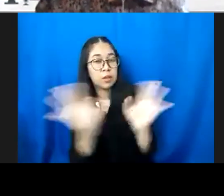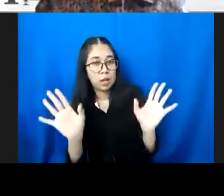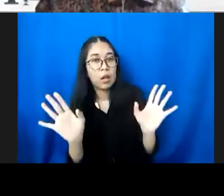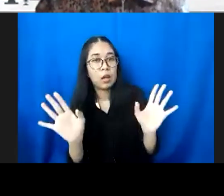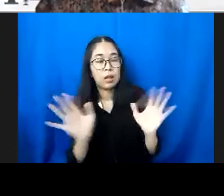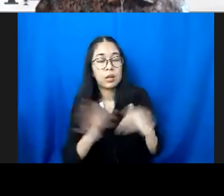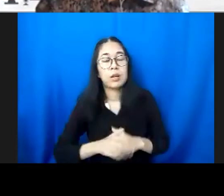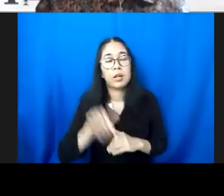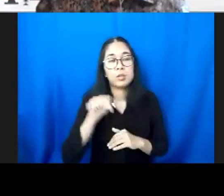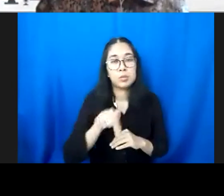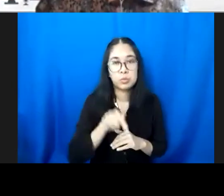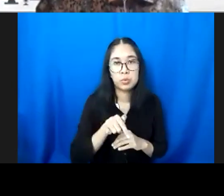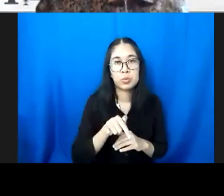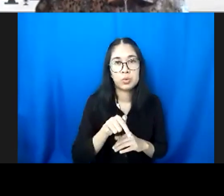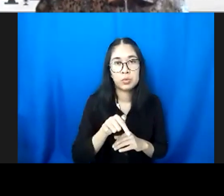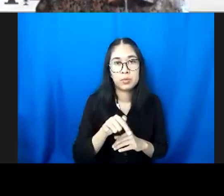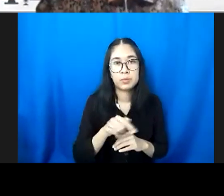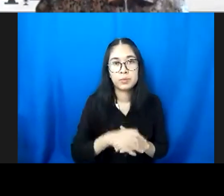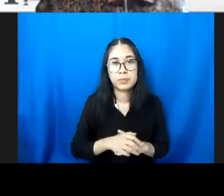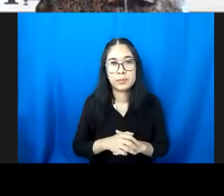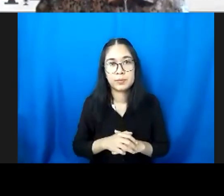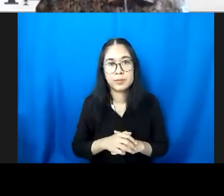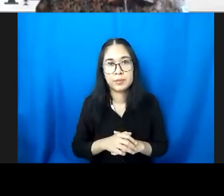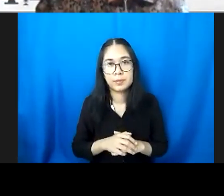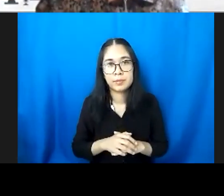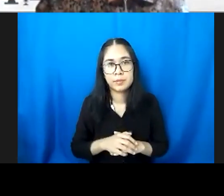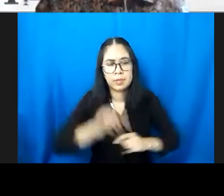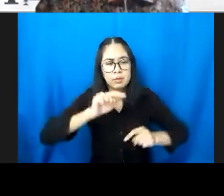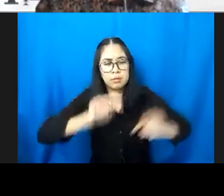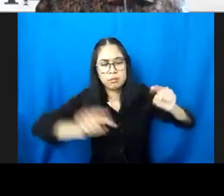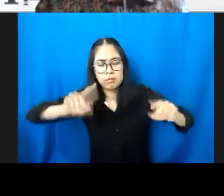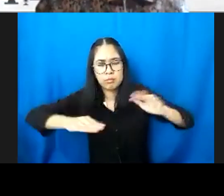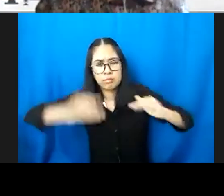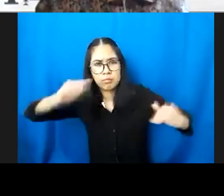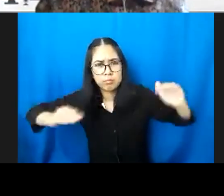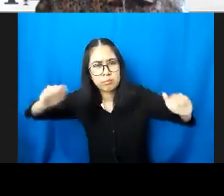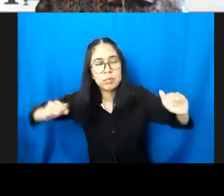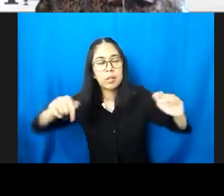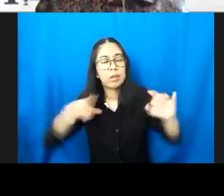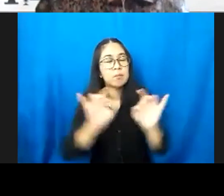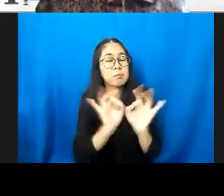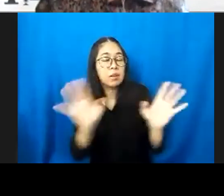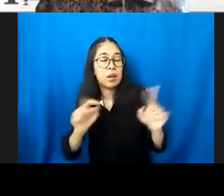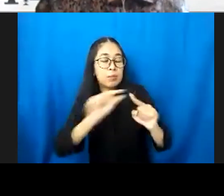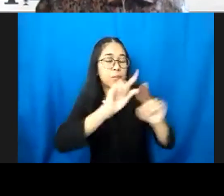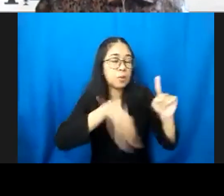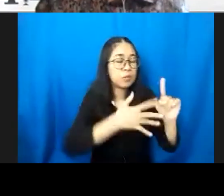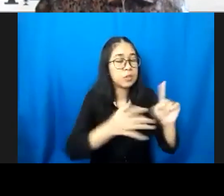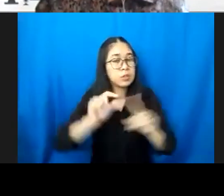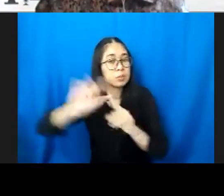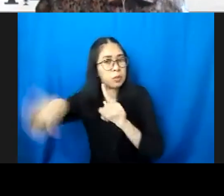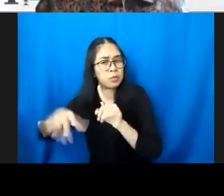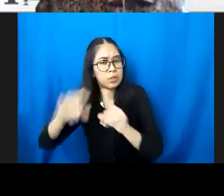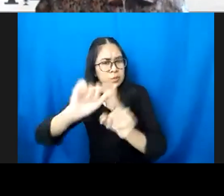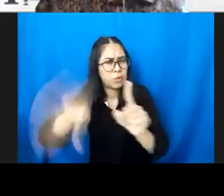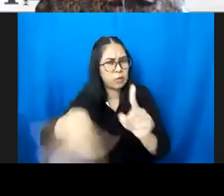hal itu yang perlu dinamikanya berbeda dari provinsi satu dan yang lain. Dan yang perlu